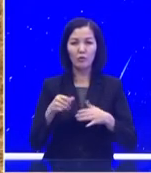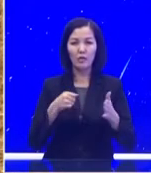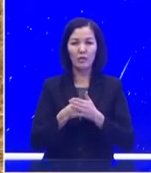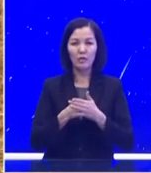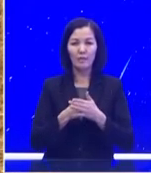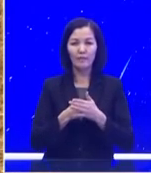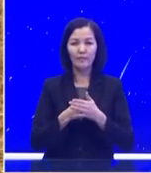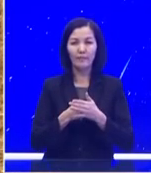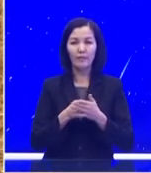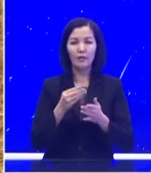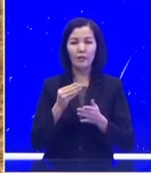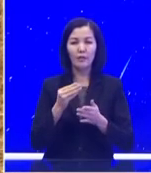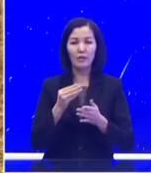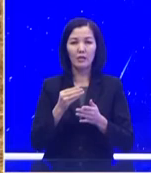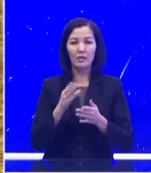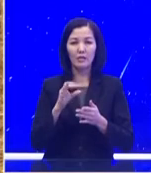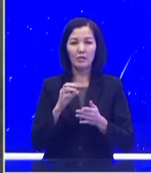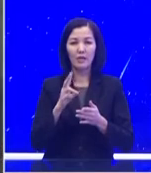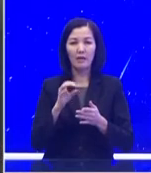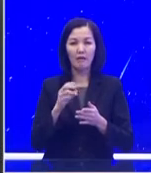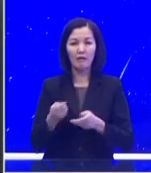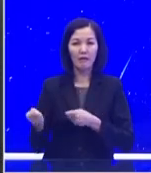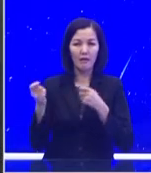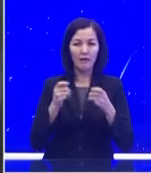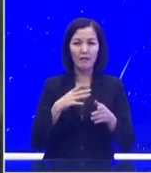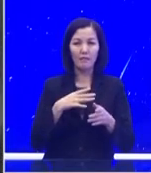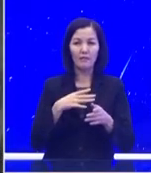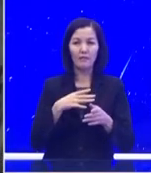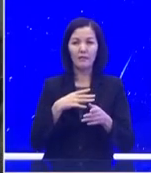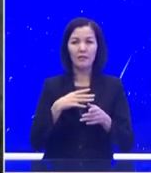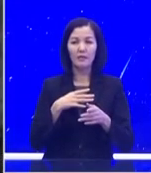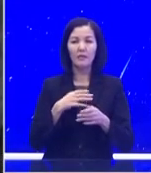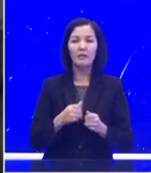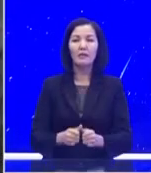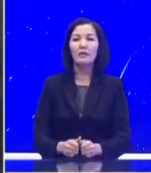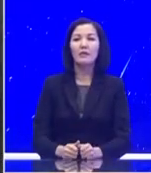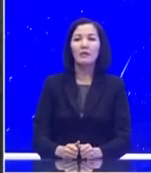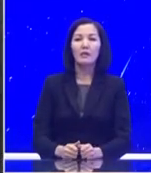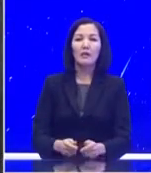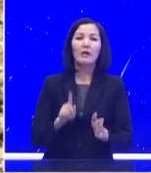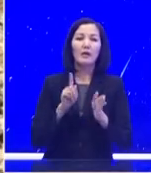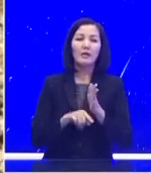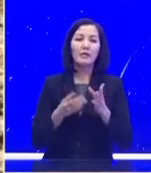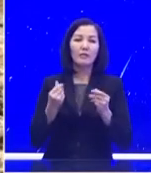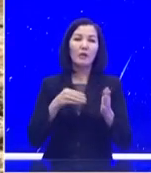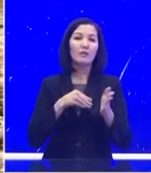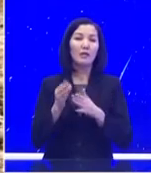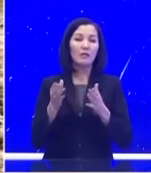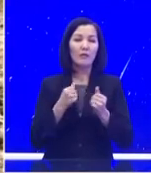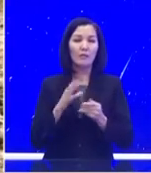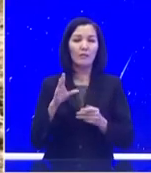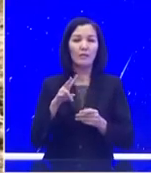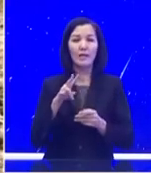жем кішкене қиында, сол сарқандан тасаймыз. Сол урожай кезінде сатып аламыз. Кішкене арзан бағаға. Жалпы Лепсі